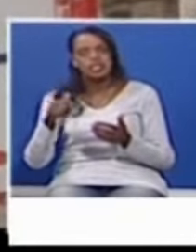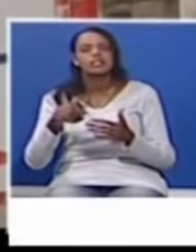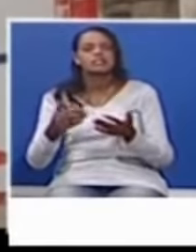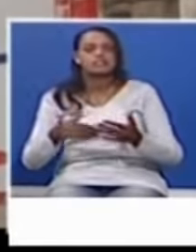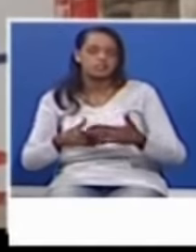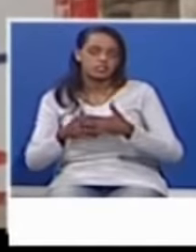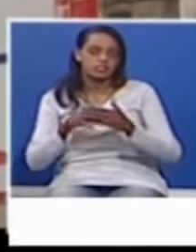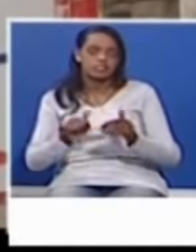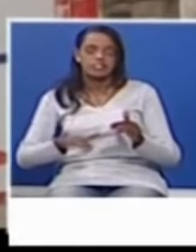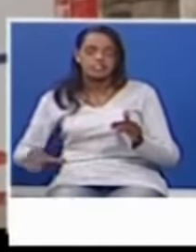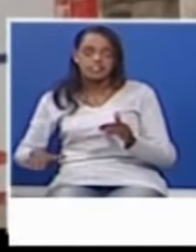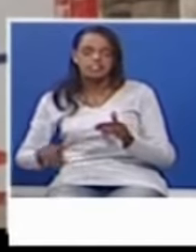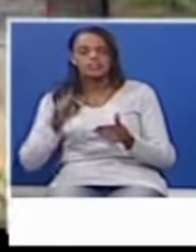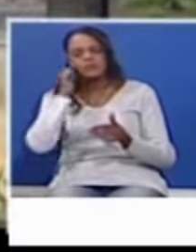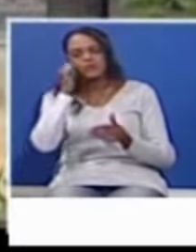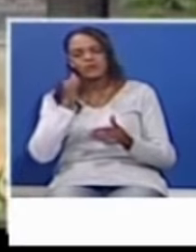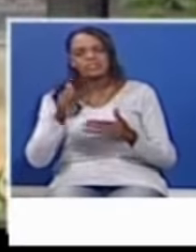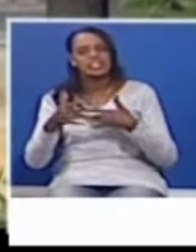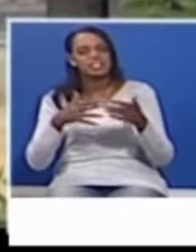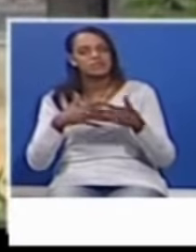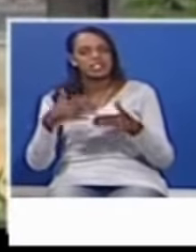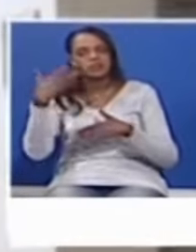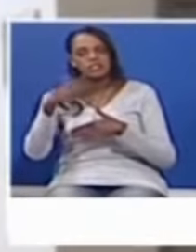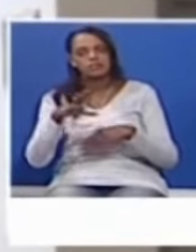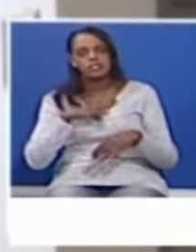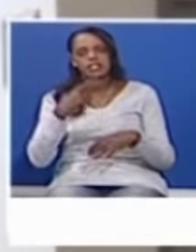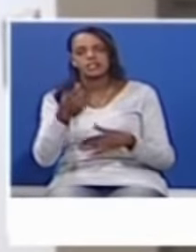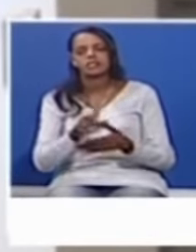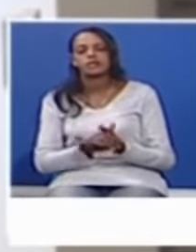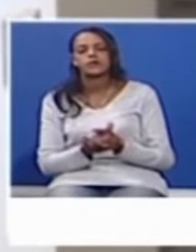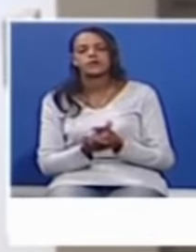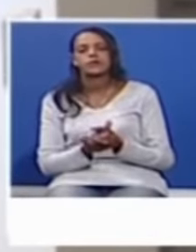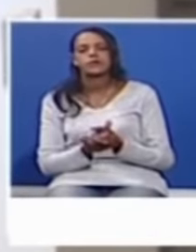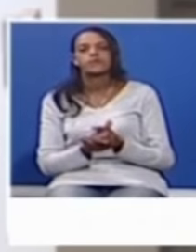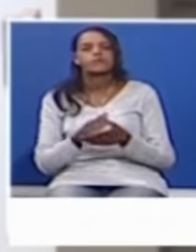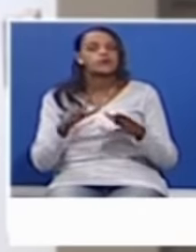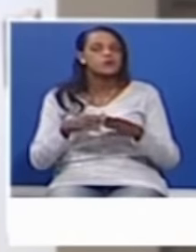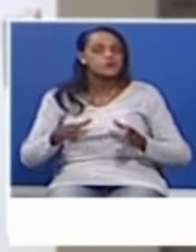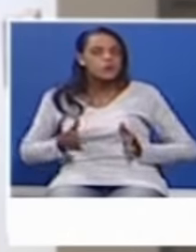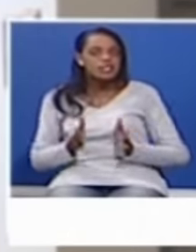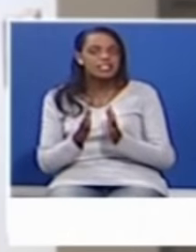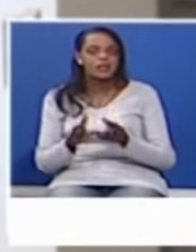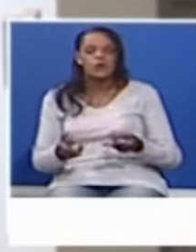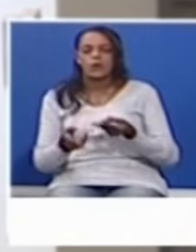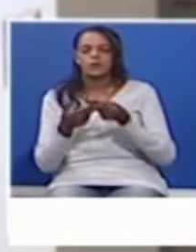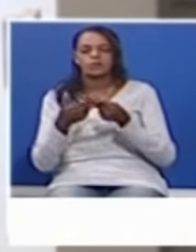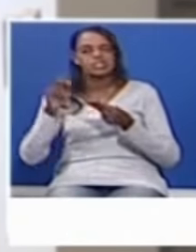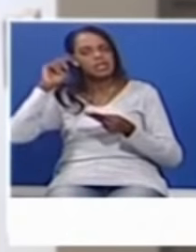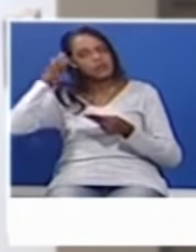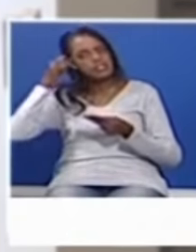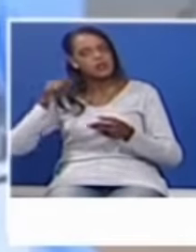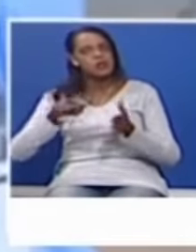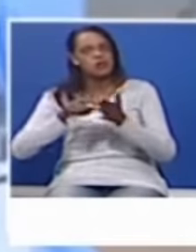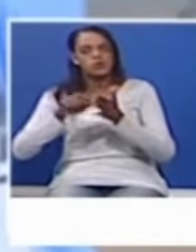ነፍሲ ፆራትን ህፃናትን ውፅኢታዊ ስራሕ ዓምም ከም ዘላ ተሓቢሮም ክፍሊ መውለዳን መውከሲ ሆስፒታል ባረንቱ ሰሙን ሙሉእ